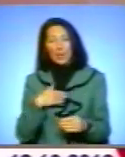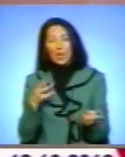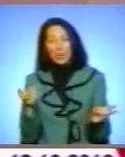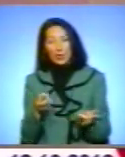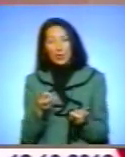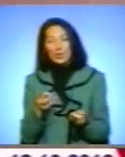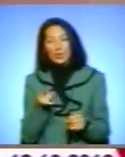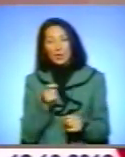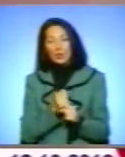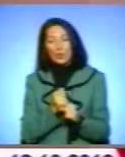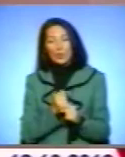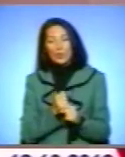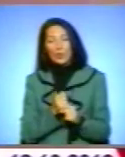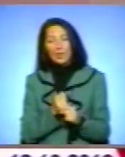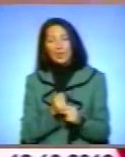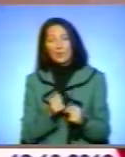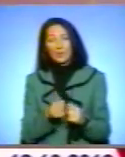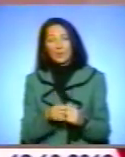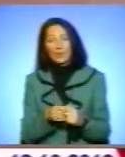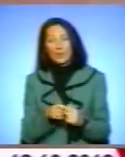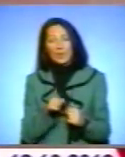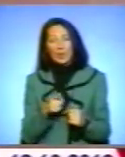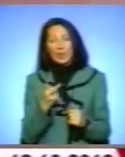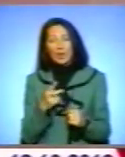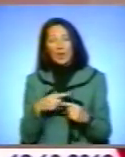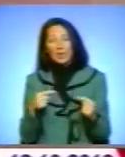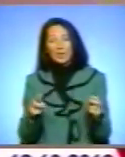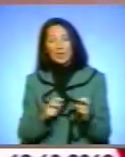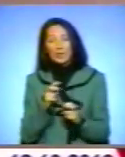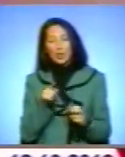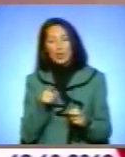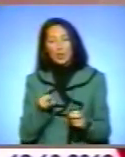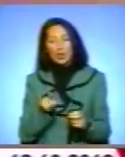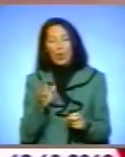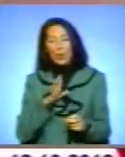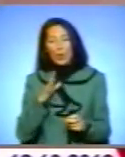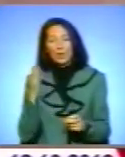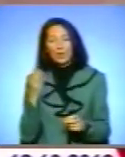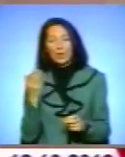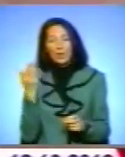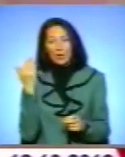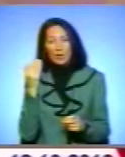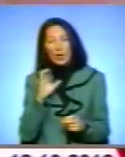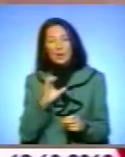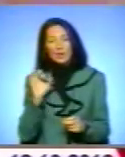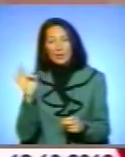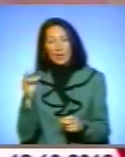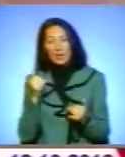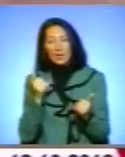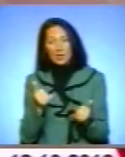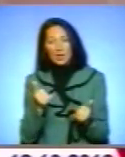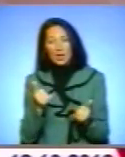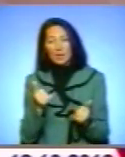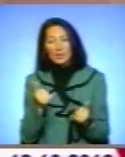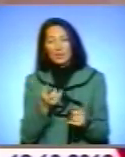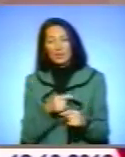з ним, з обладнанням основному працювати. То два різних заводи. Той, що був, де казати, за СССР, а зараз,